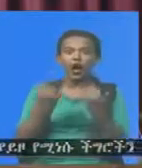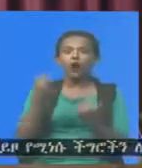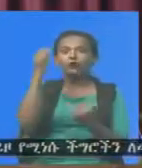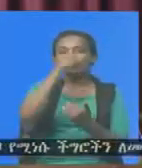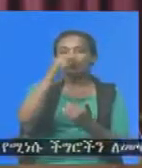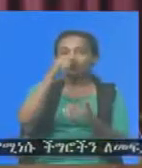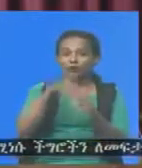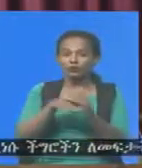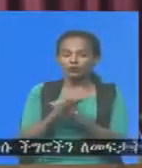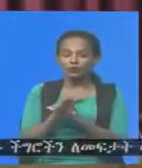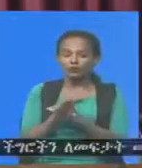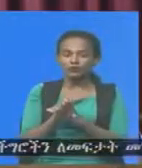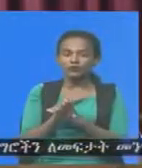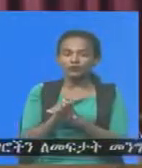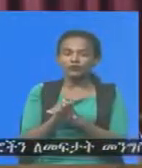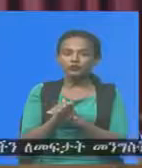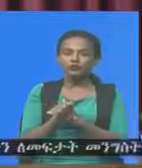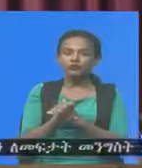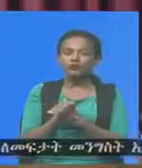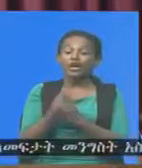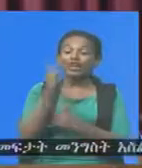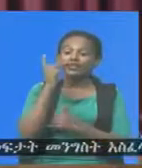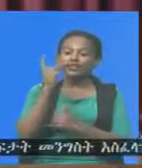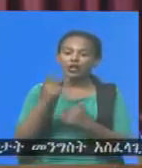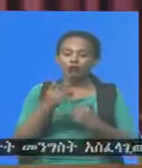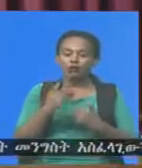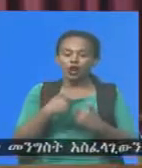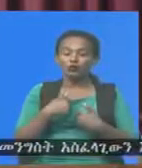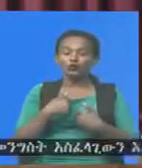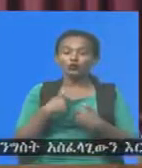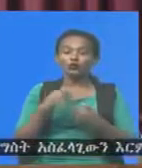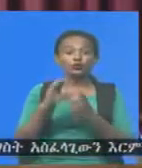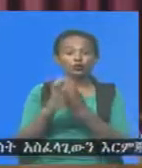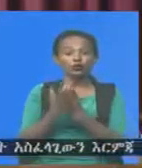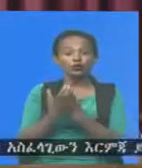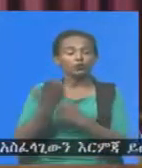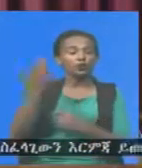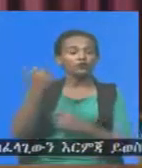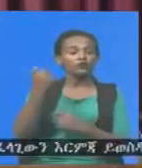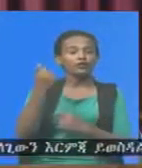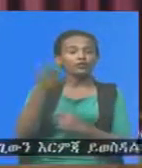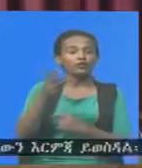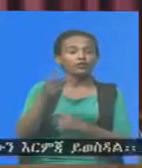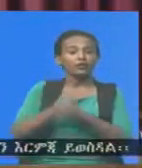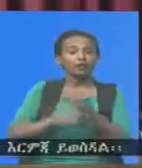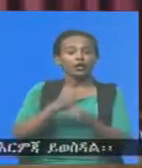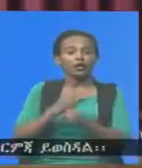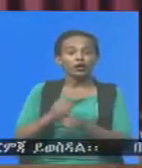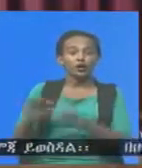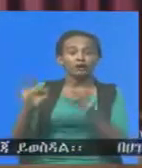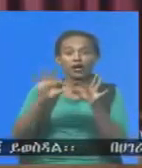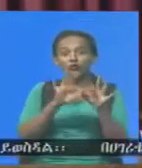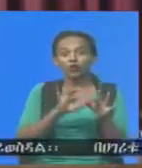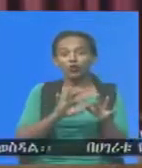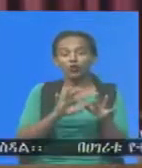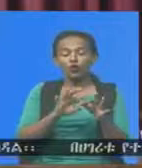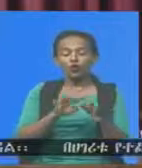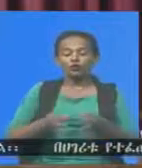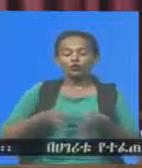ውስጥ እየታዩ ካሉ ዝንባሌዎች ባለፉት ጥቂት አመታት ከታዩት ጋር ተያይዞ